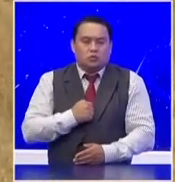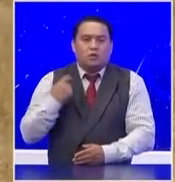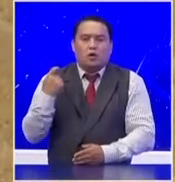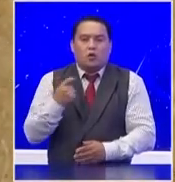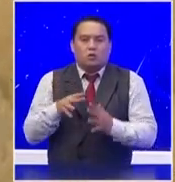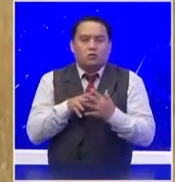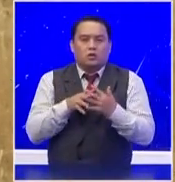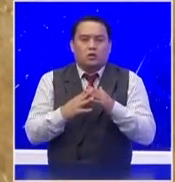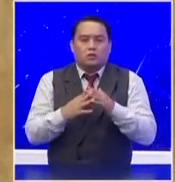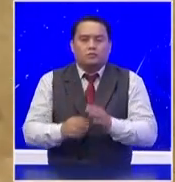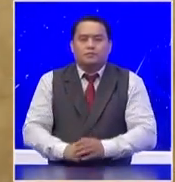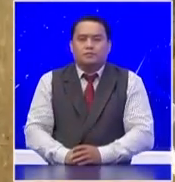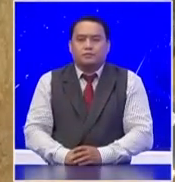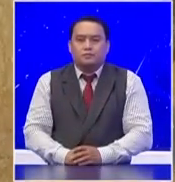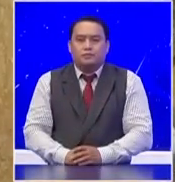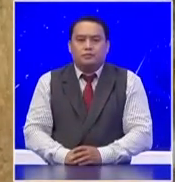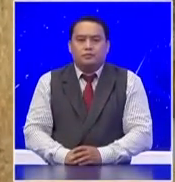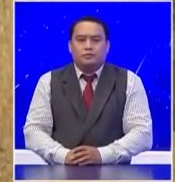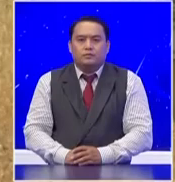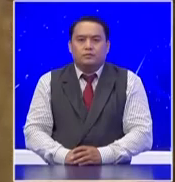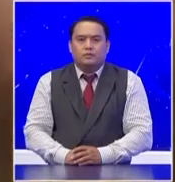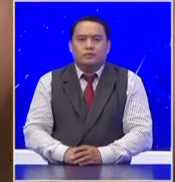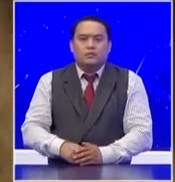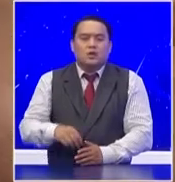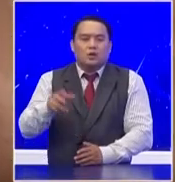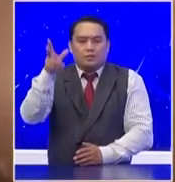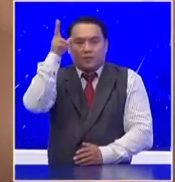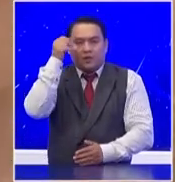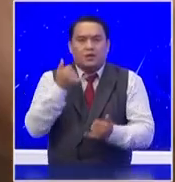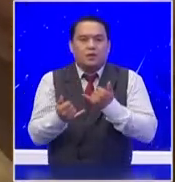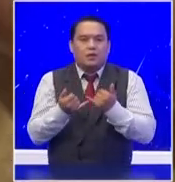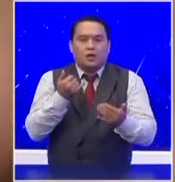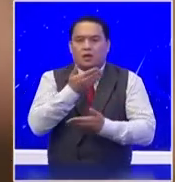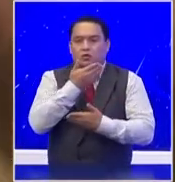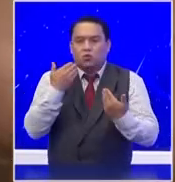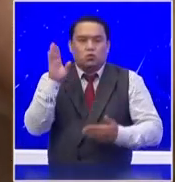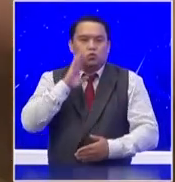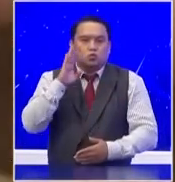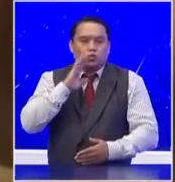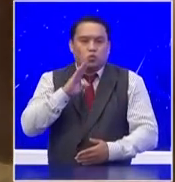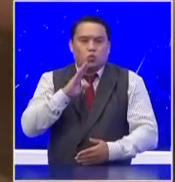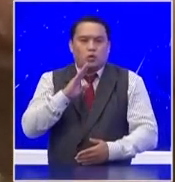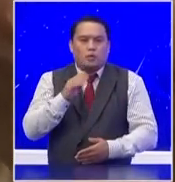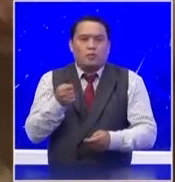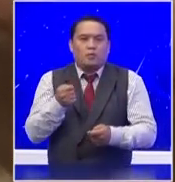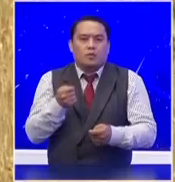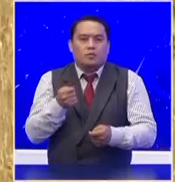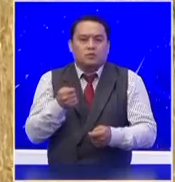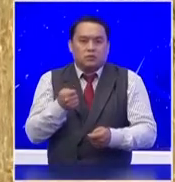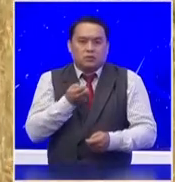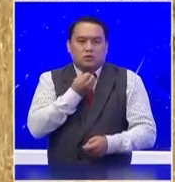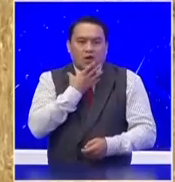Міне, себілген бидайым. Су ішкен жоқ. Шыққаны, шыққан айбет шықты.